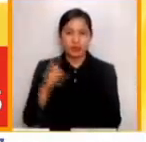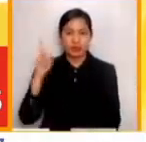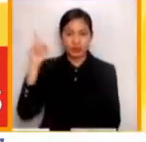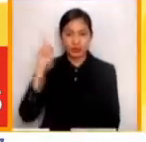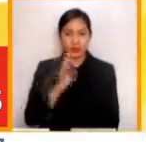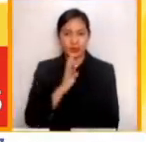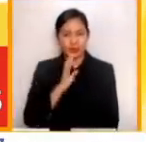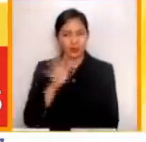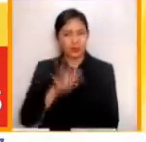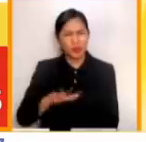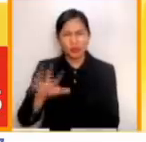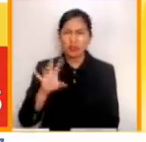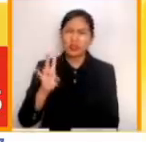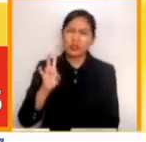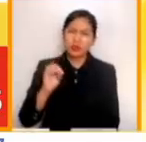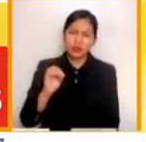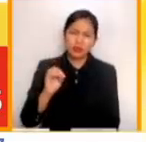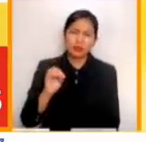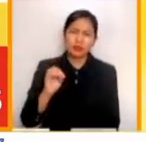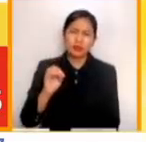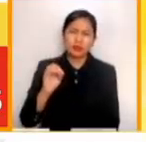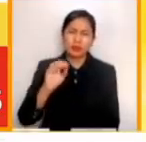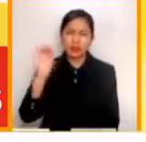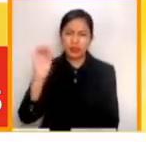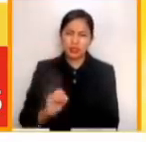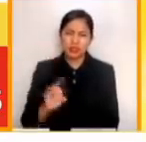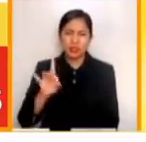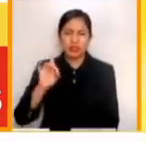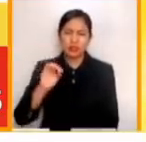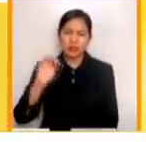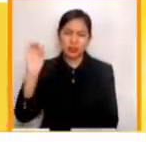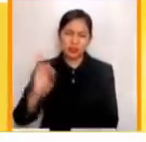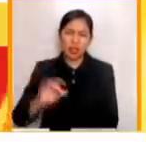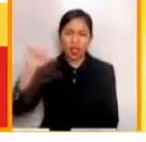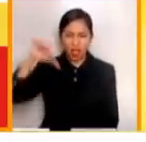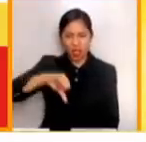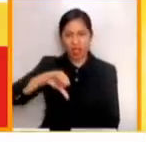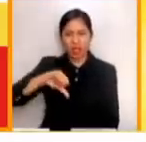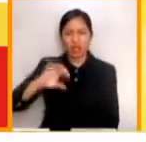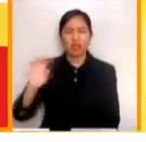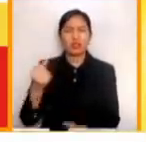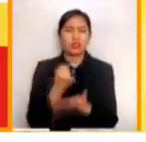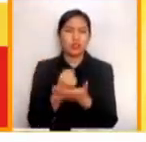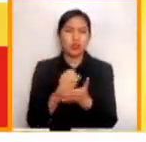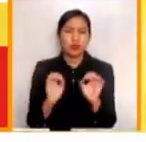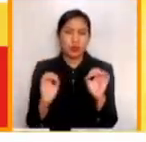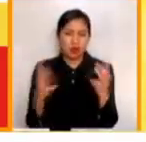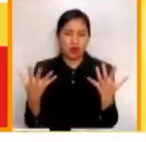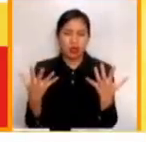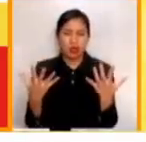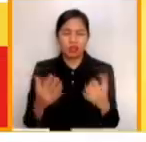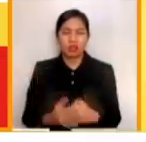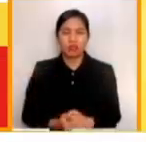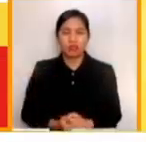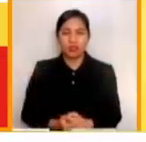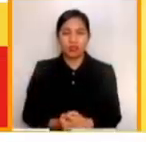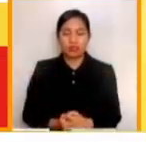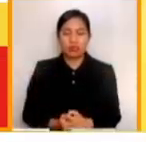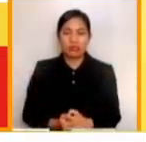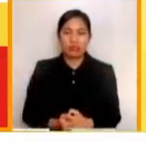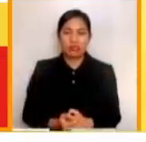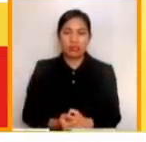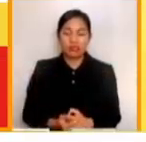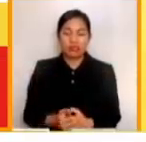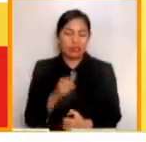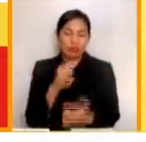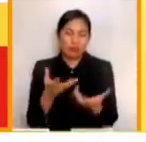to 80% lugi namin. Yeah. Wala talaga kaming kinikita. Yung memi-ari nito, since ayaw niya isara, so talagang malaki na po